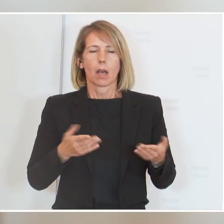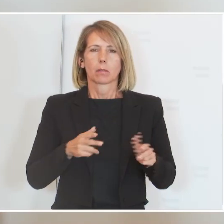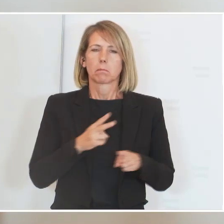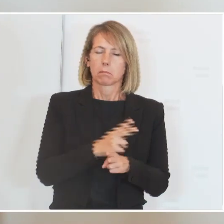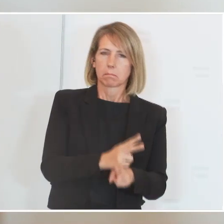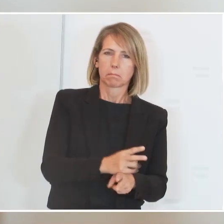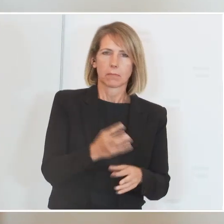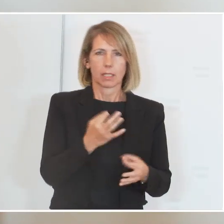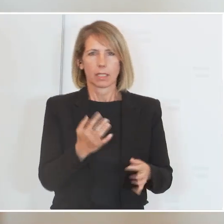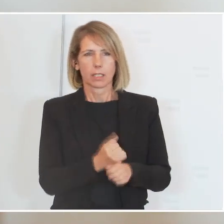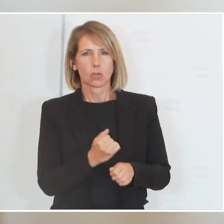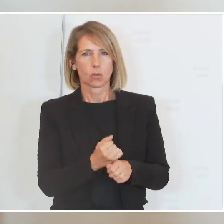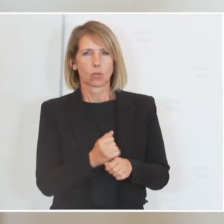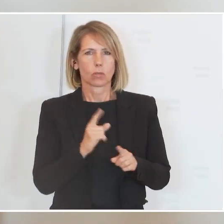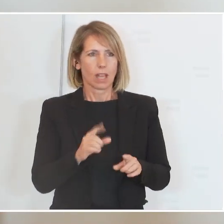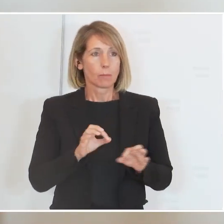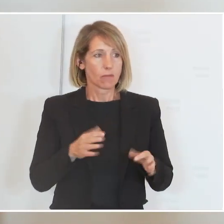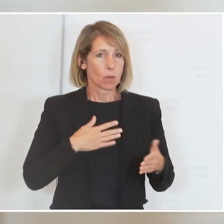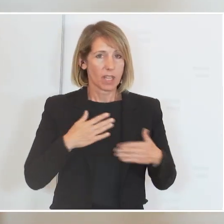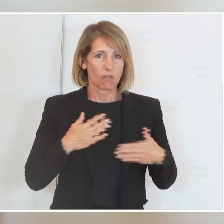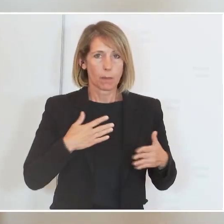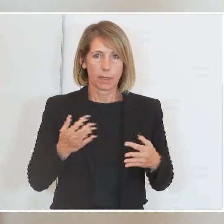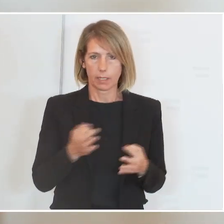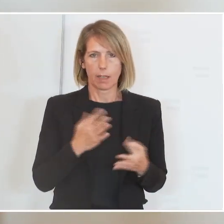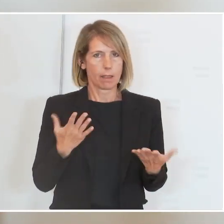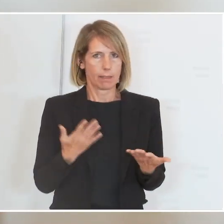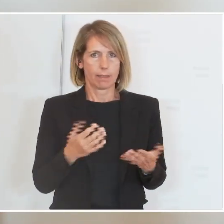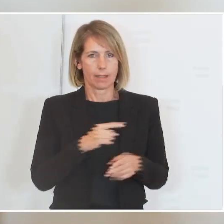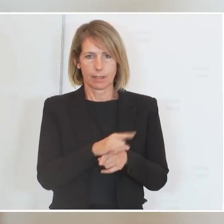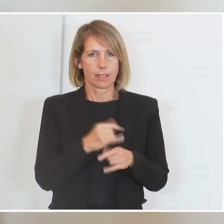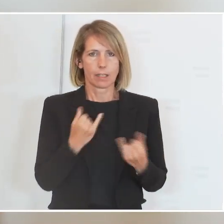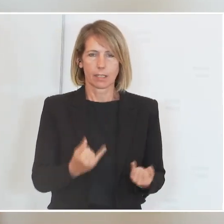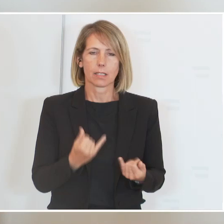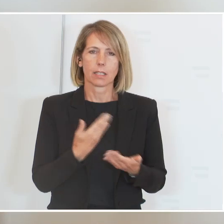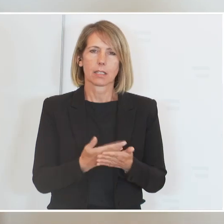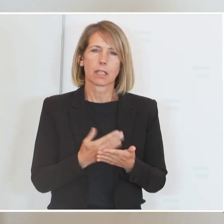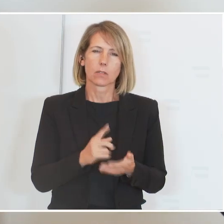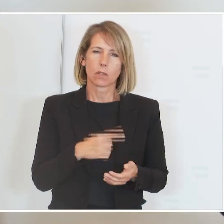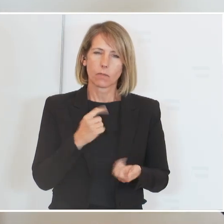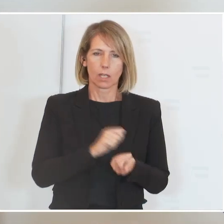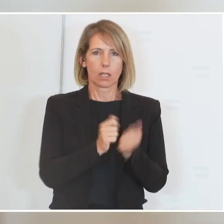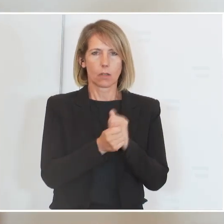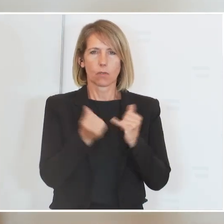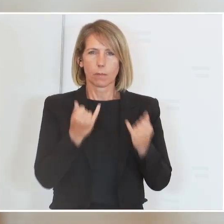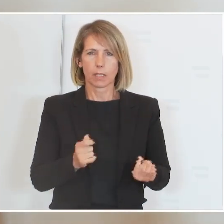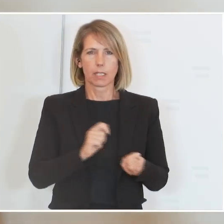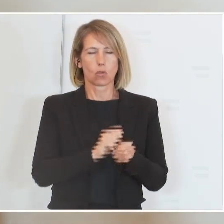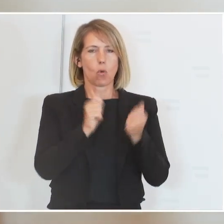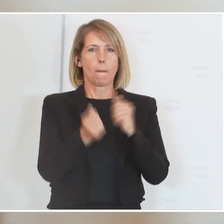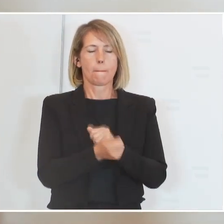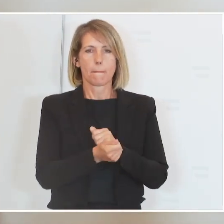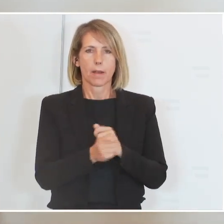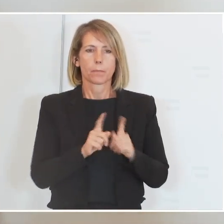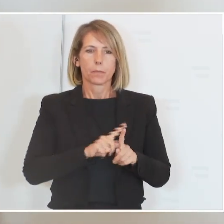tun, aber es ist keine Zeit für Bequemlichkeit und deswegen haben wir diesen Schritt auch entsprechend gesetzt. Vielleicht auch noch zur Dimension,